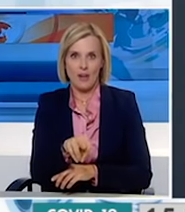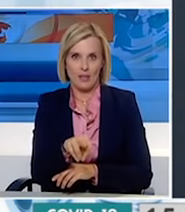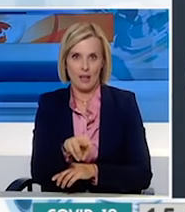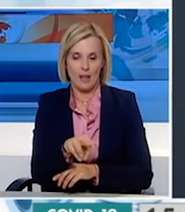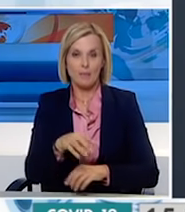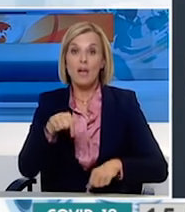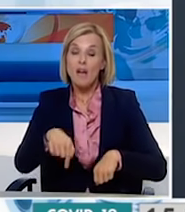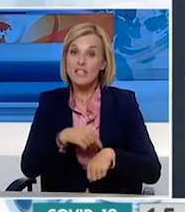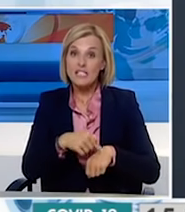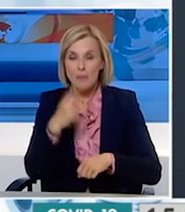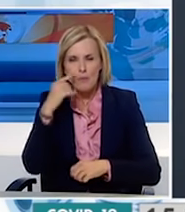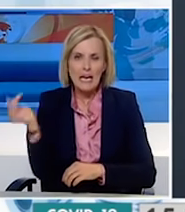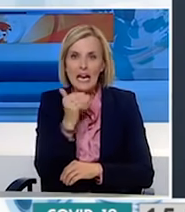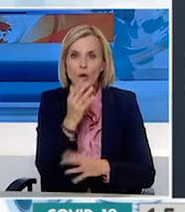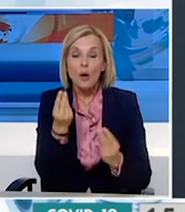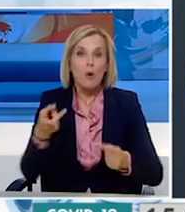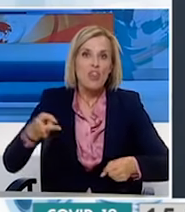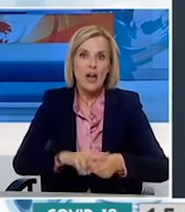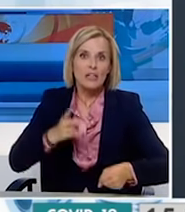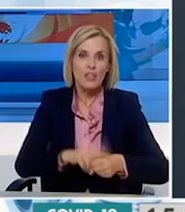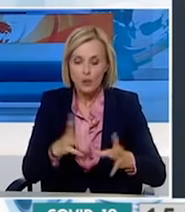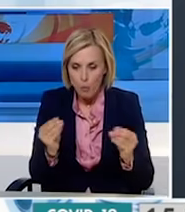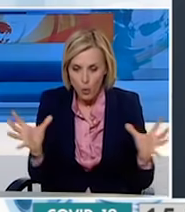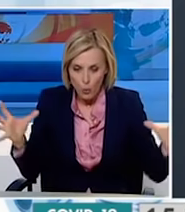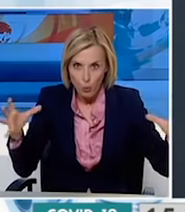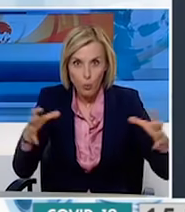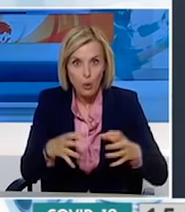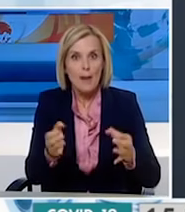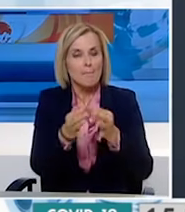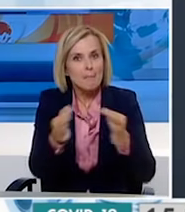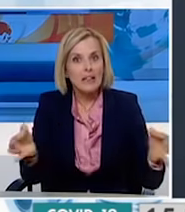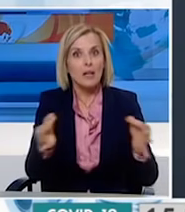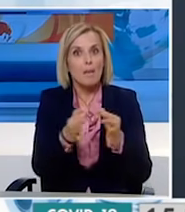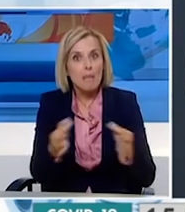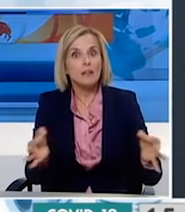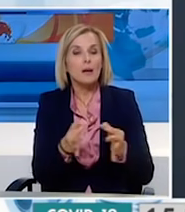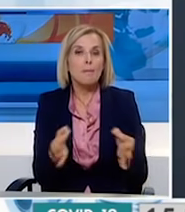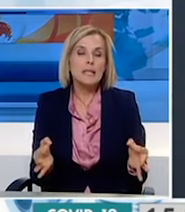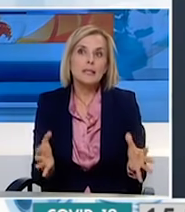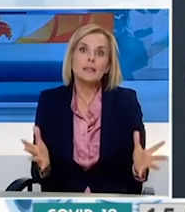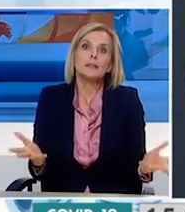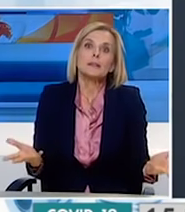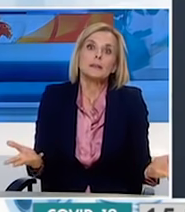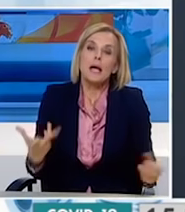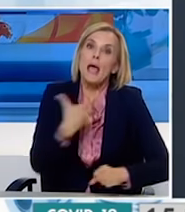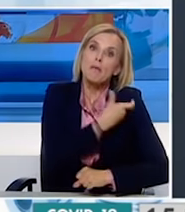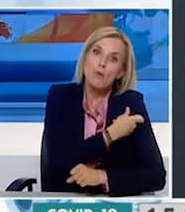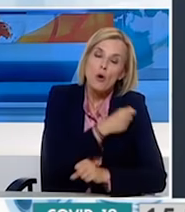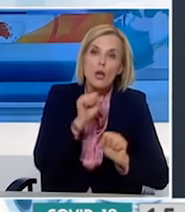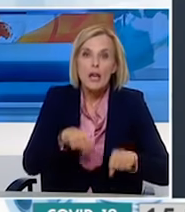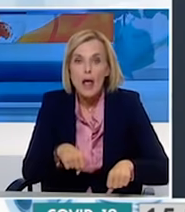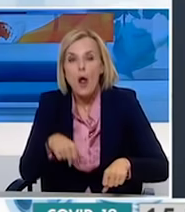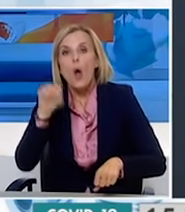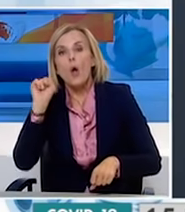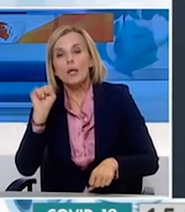μια τέτοια πορεία θανάτων τόσο γρήγορα και τόσο μαζικά, παρόλα τα μέτρα. Και αυτό είναι κάτι άλλο το οποίο είναι σημαντικό να το